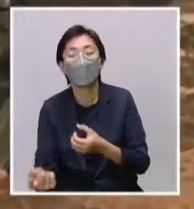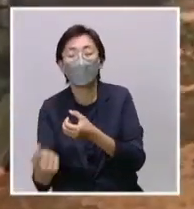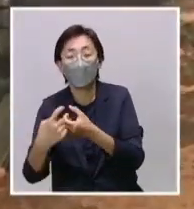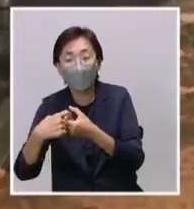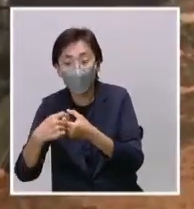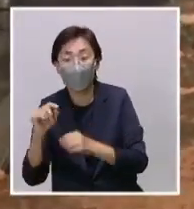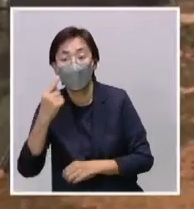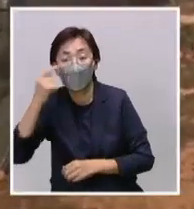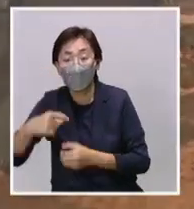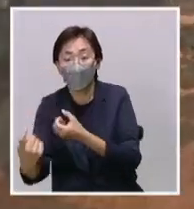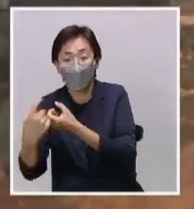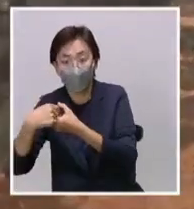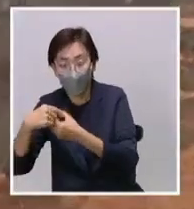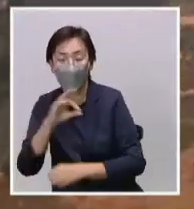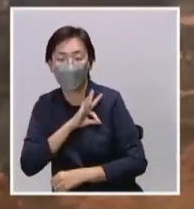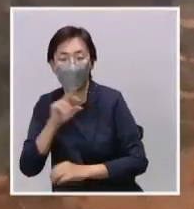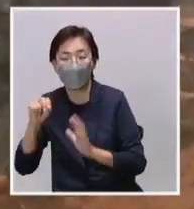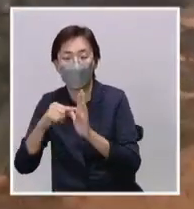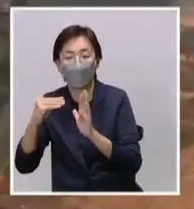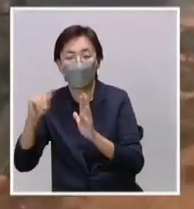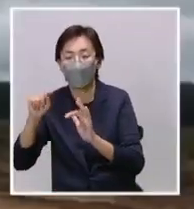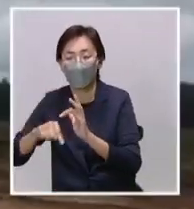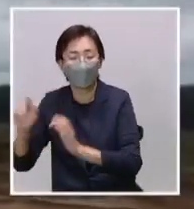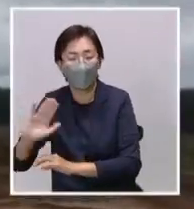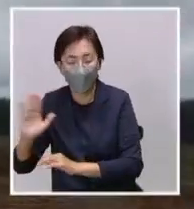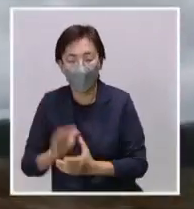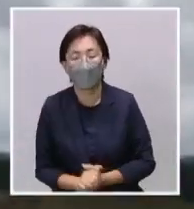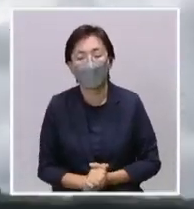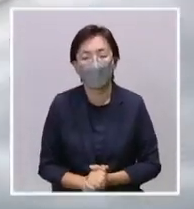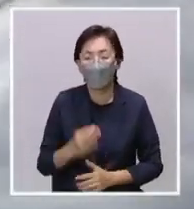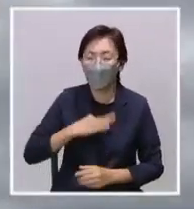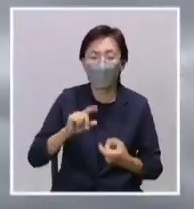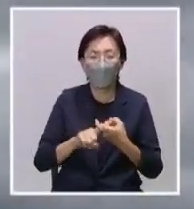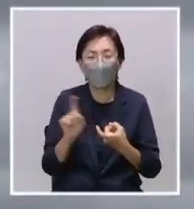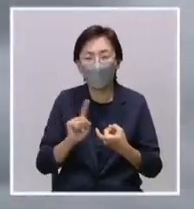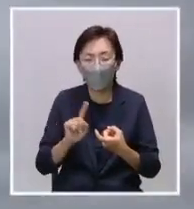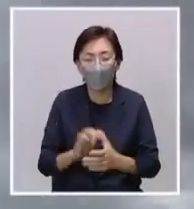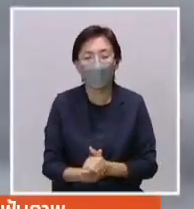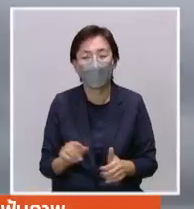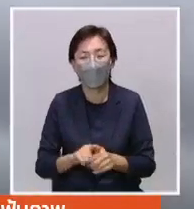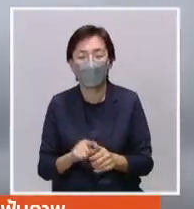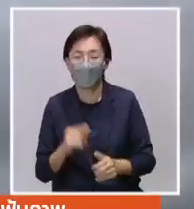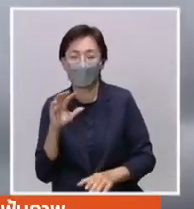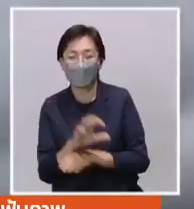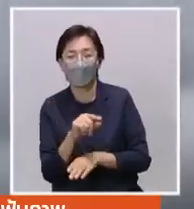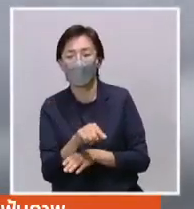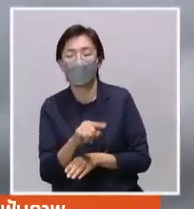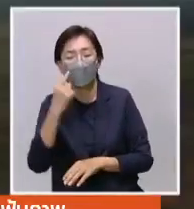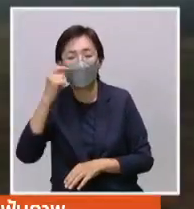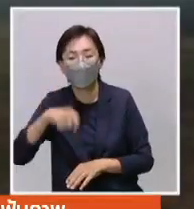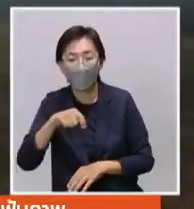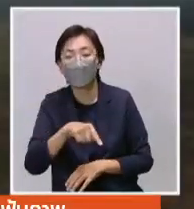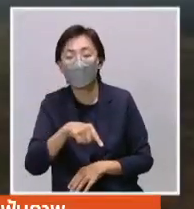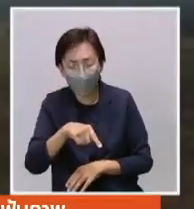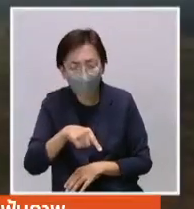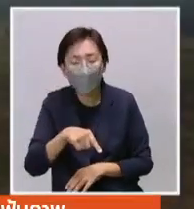สมาชิกนาโต้นะคะสหรัฐและพันธมิตรนาโต้บอกว่ารัสเซียกำลังเอาปืนจ่อหัวยูเครนอยู่ขณะนี้จับยูเครน